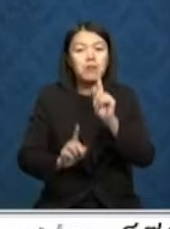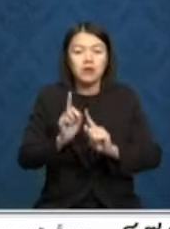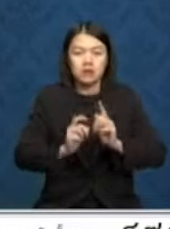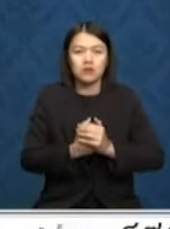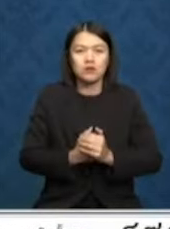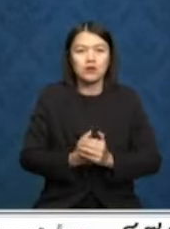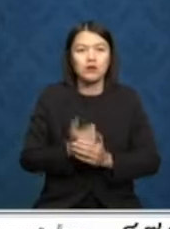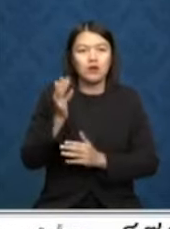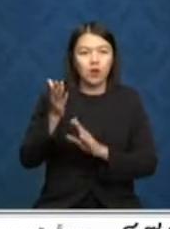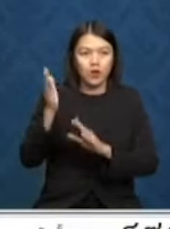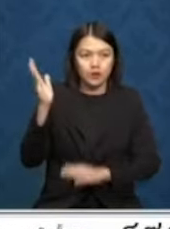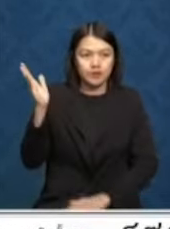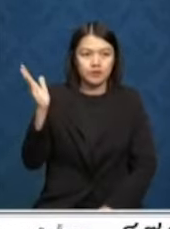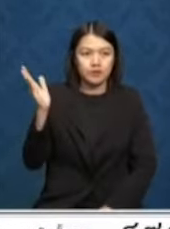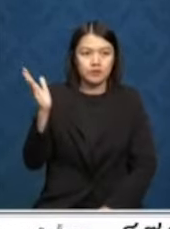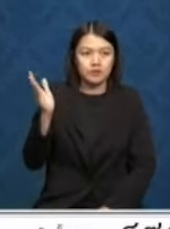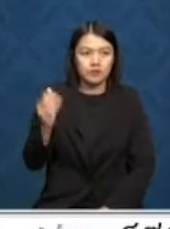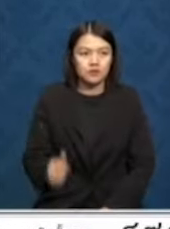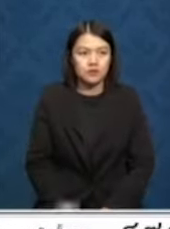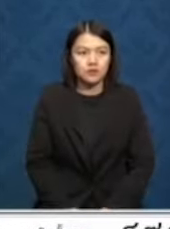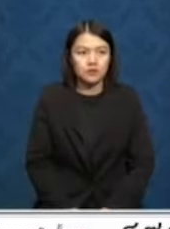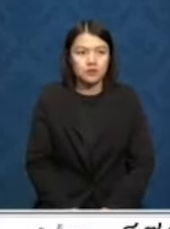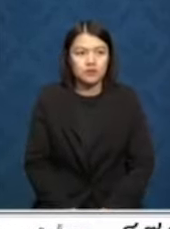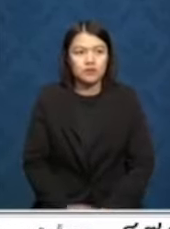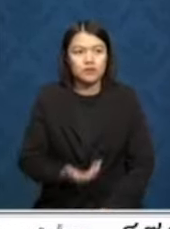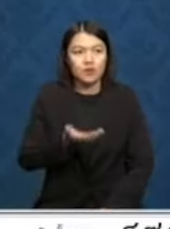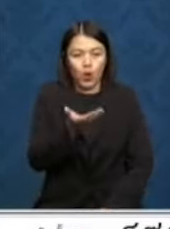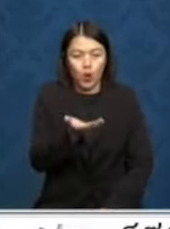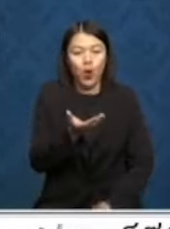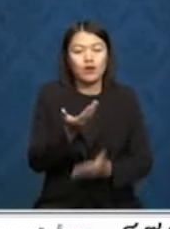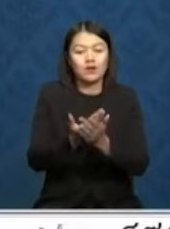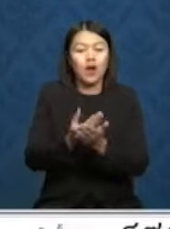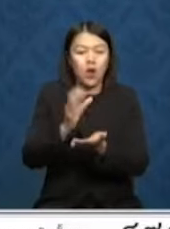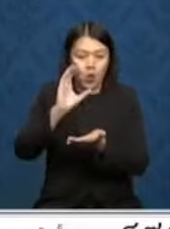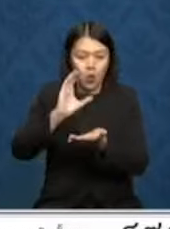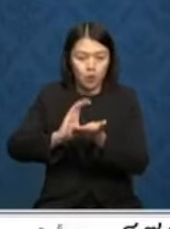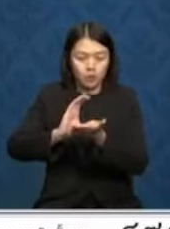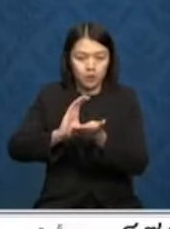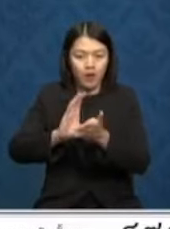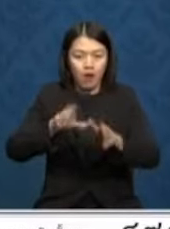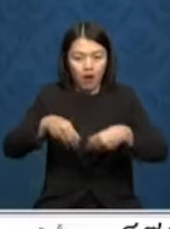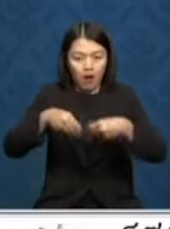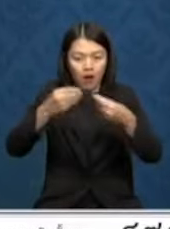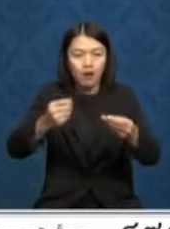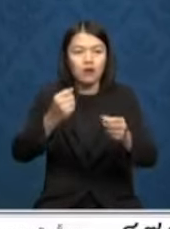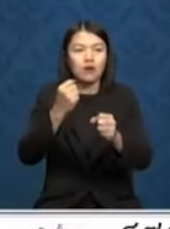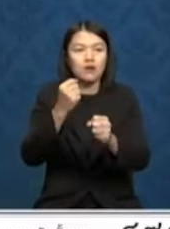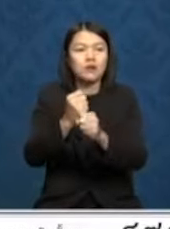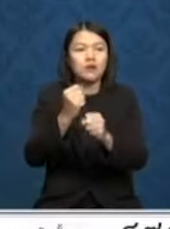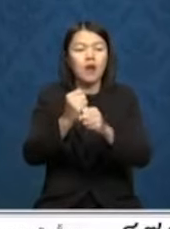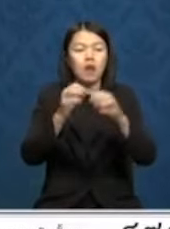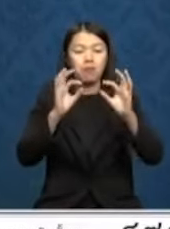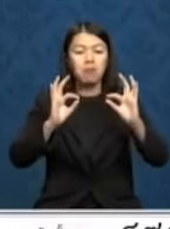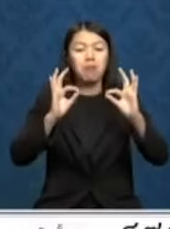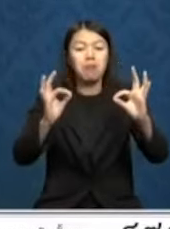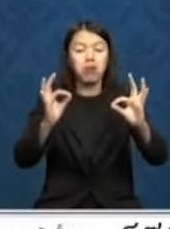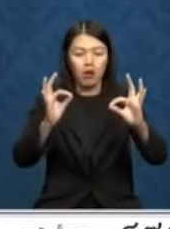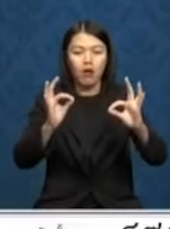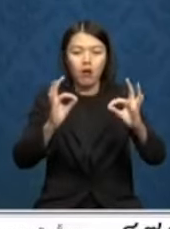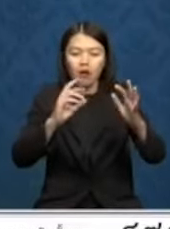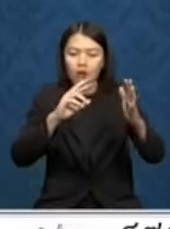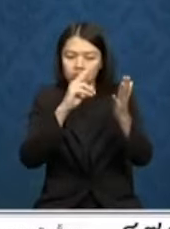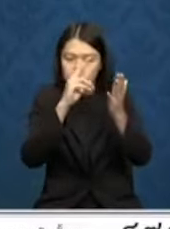างนี้ค่ะขอสไลด์ถัดไปท่านนะคะของบประมาณมานะคะเพื่อทำออนไลน์เซอร์เวย์นะคะสำร